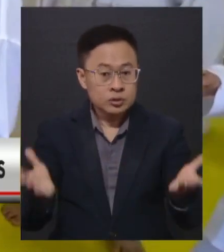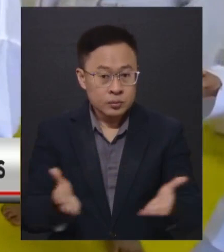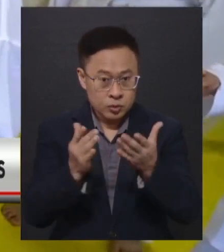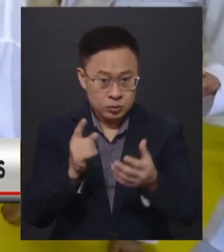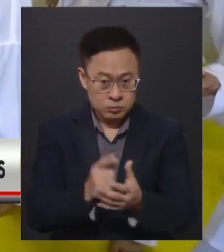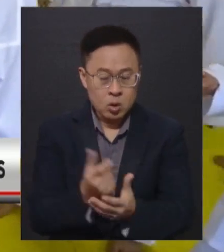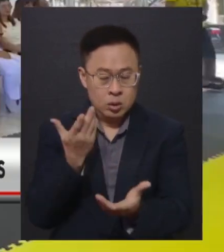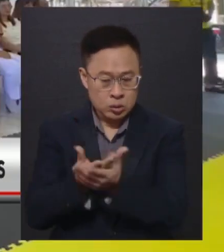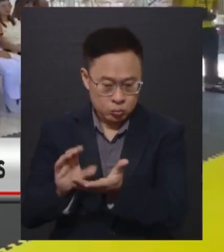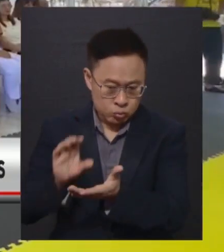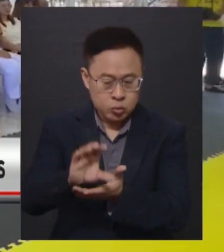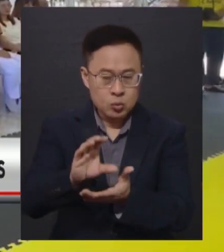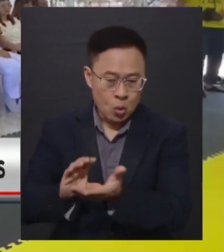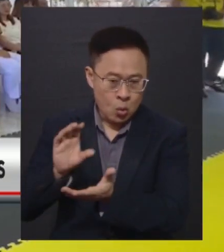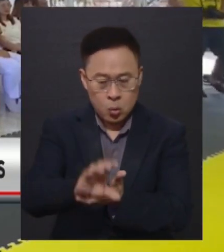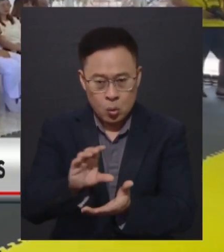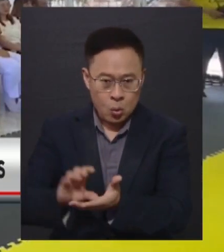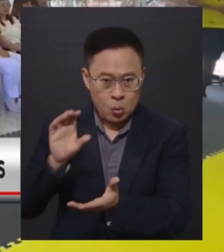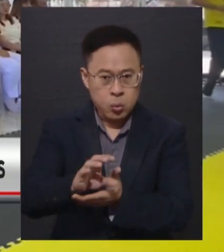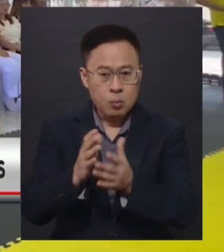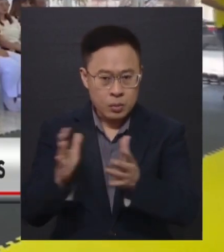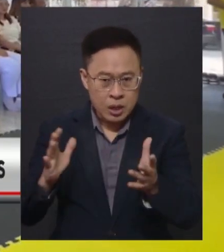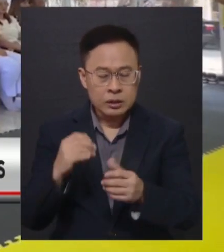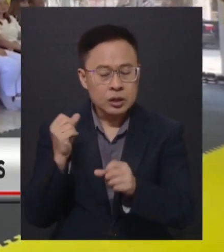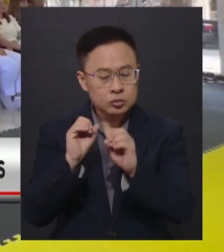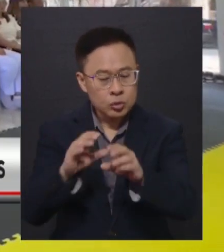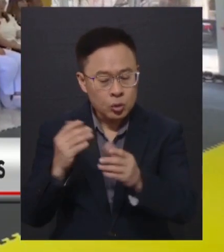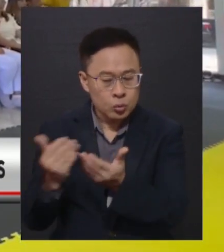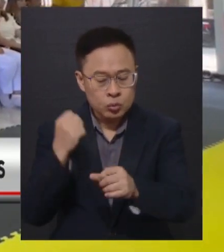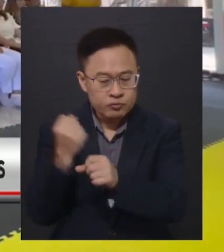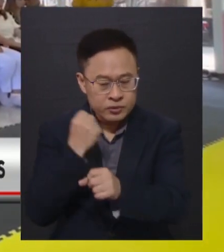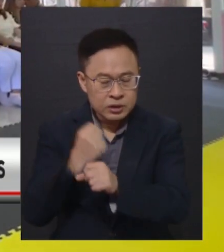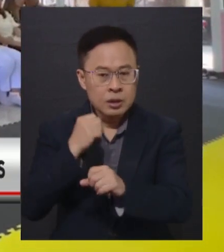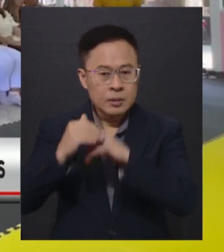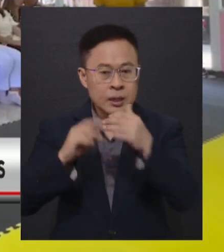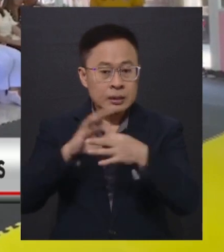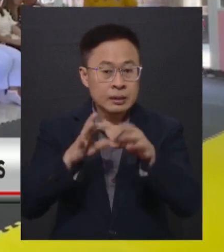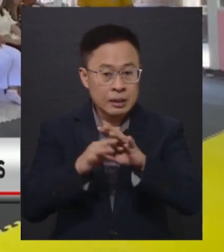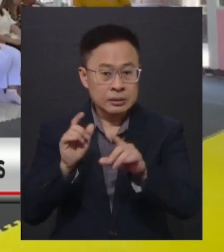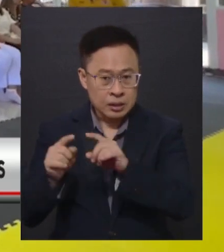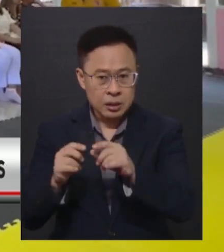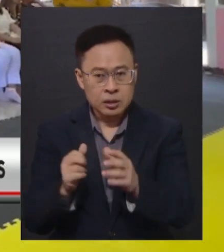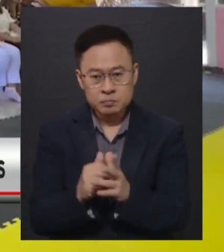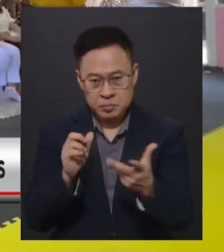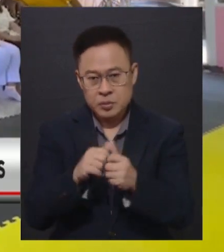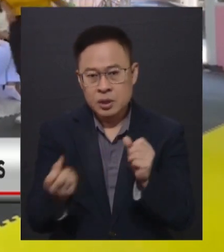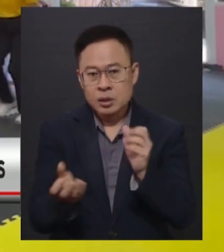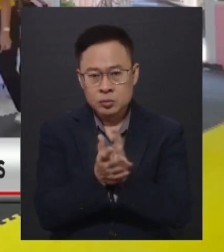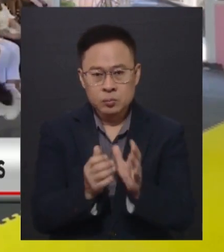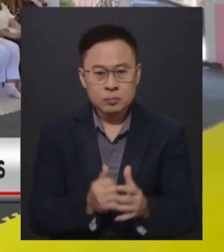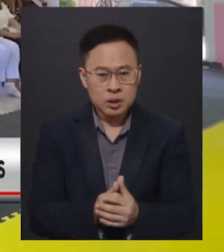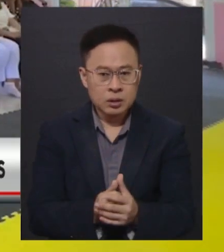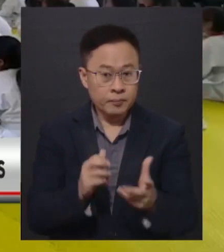องใช้ทุนทรัพย์ที่มากขึ้นในเรื่องค่าใช้จ่ายเกี่ยวกับ การศึกษารวมถึงมีปัญหาความเหลื่อมล้ำทางการศึกษ